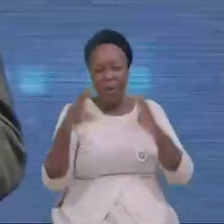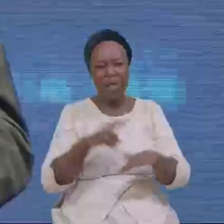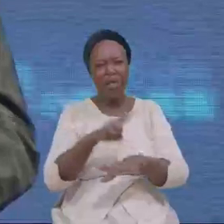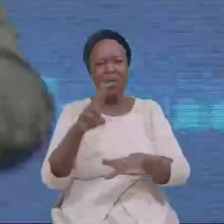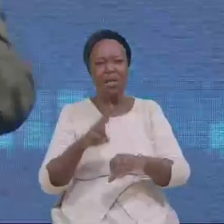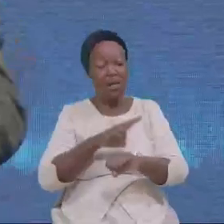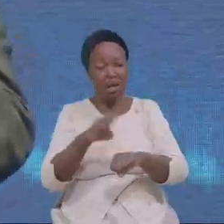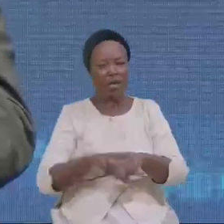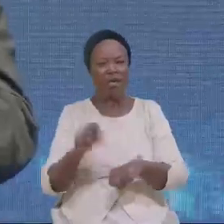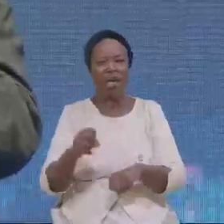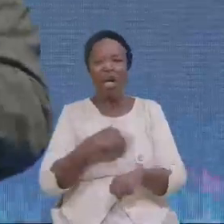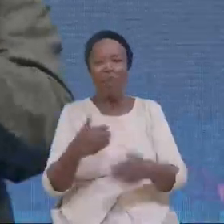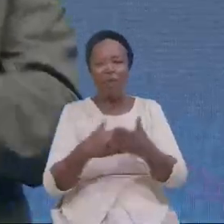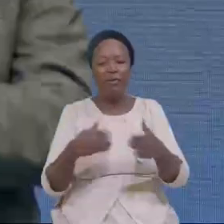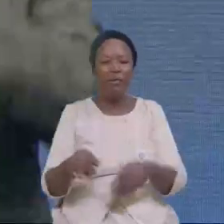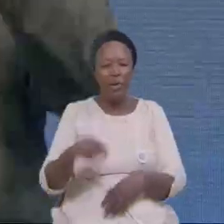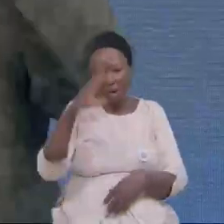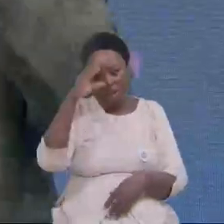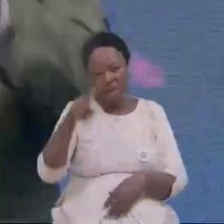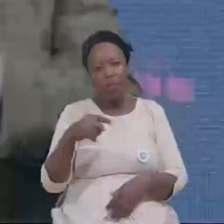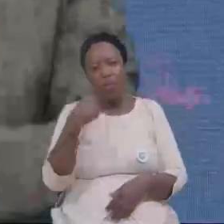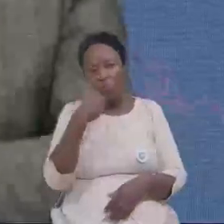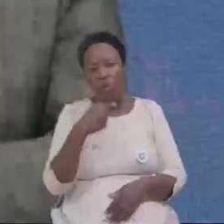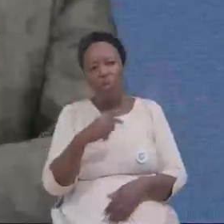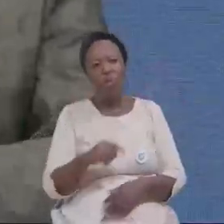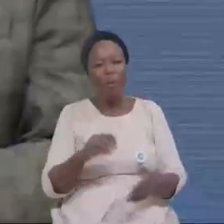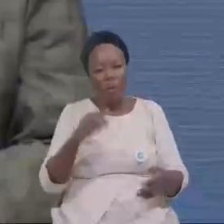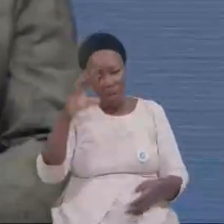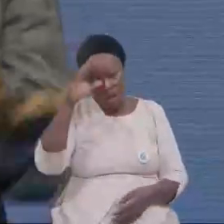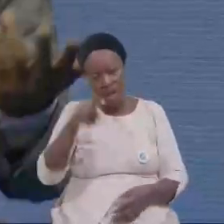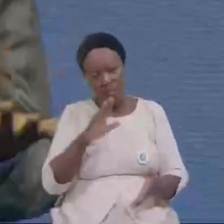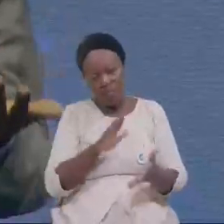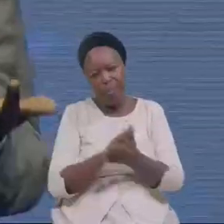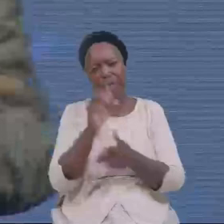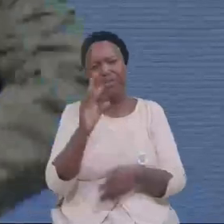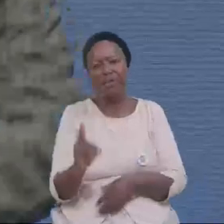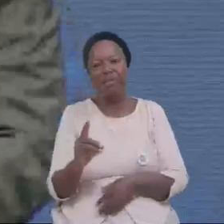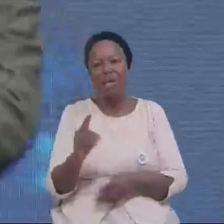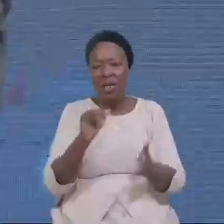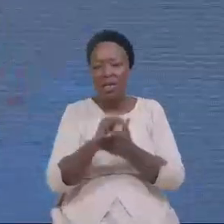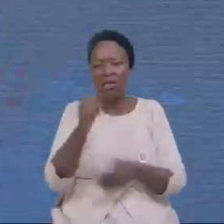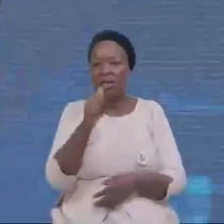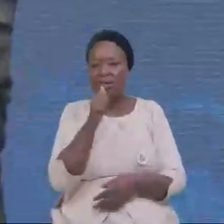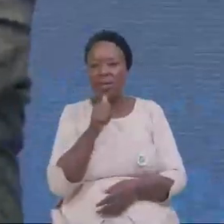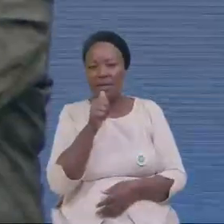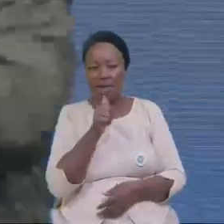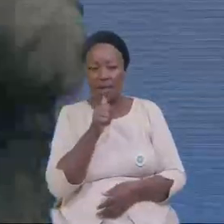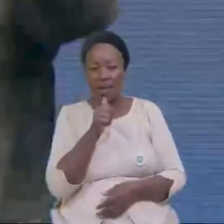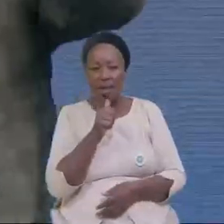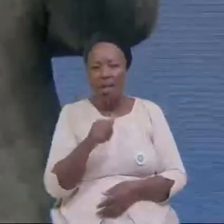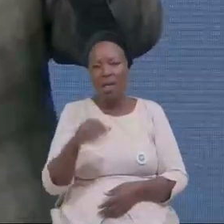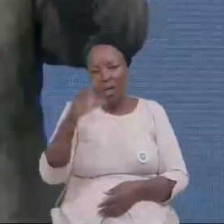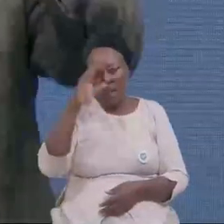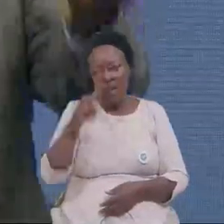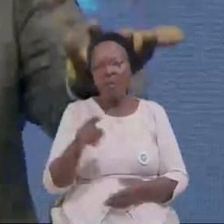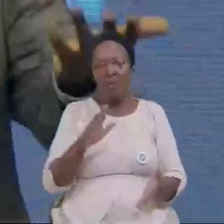nations devant celui en qui il a cru. Ça, c'est le secret. Il a